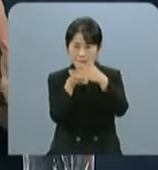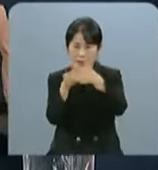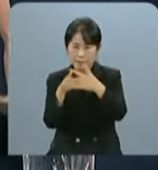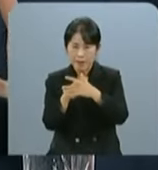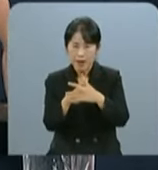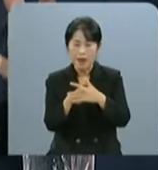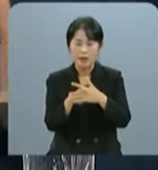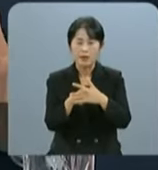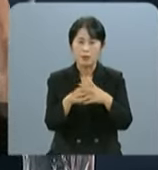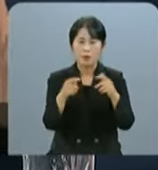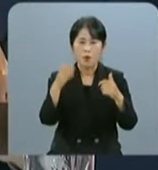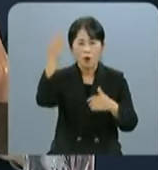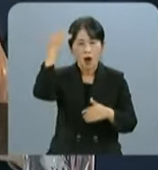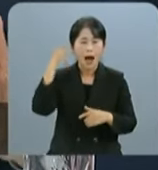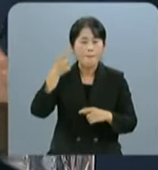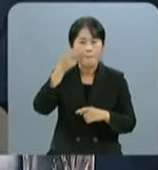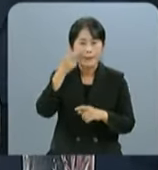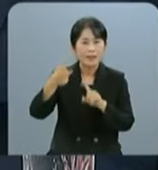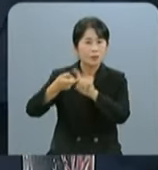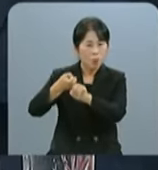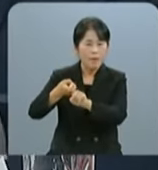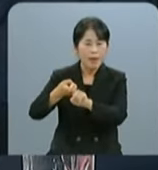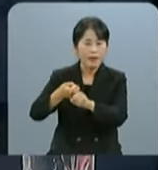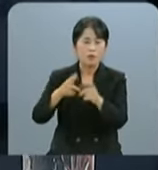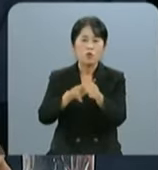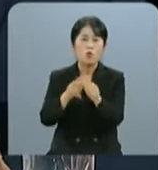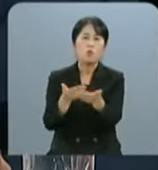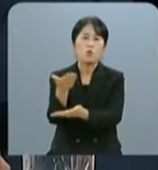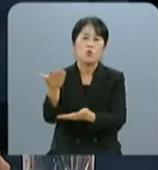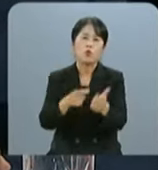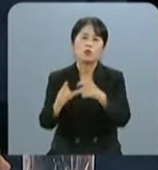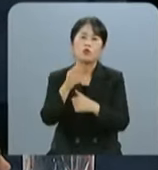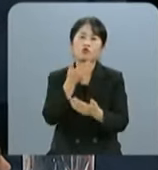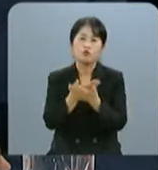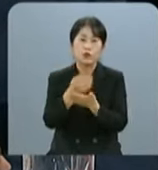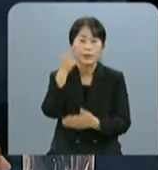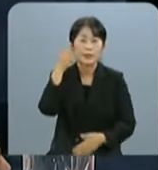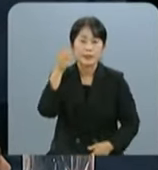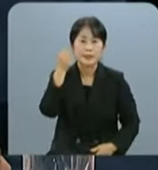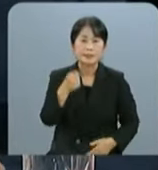그리고 확고한 한미 동맹의 신뢰, 정보 공유, 이게 더 중요하다고